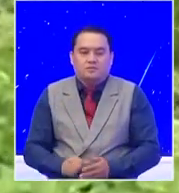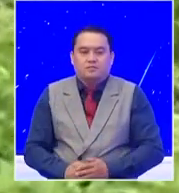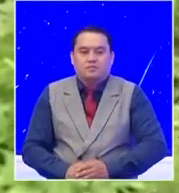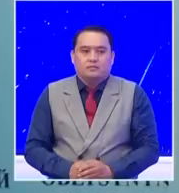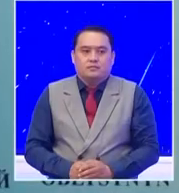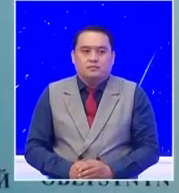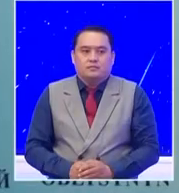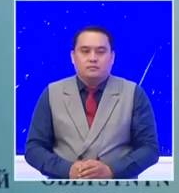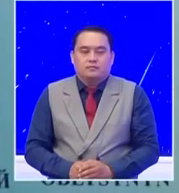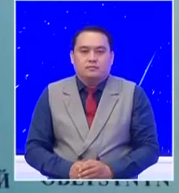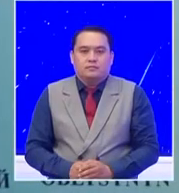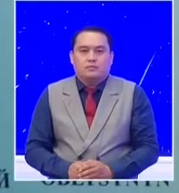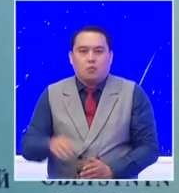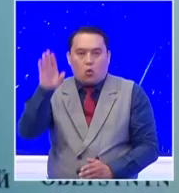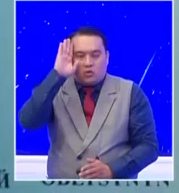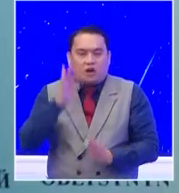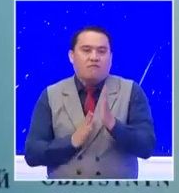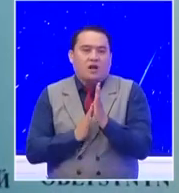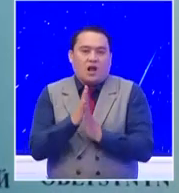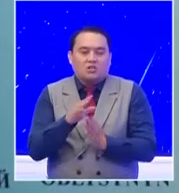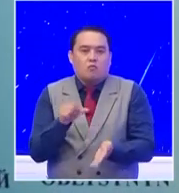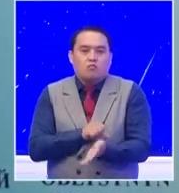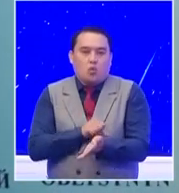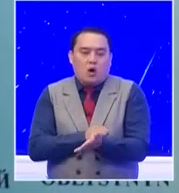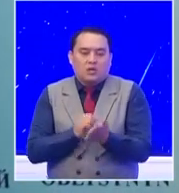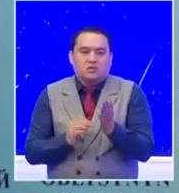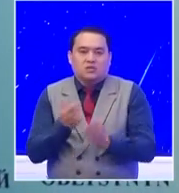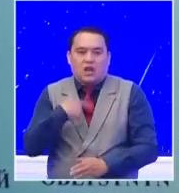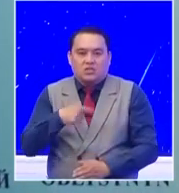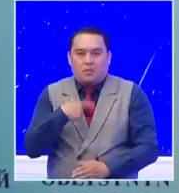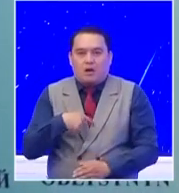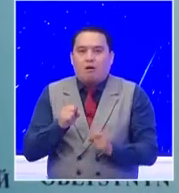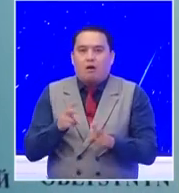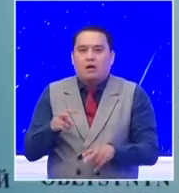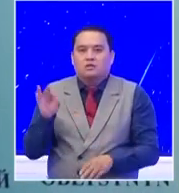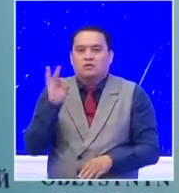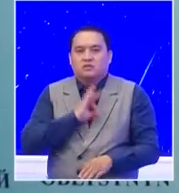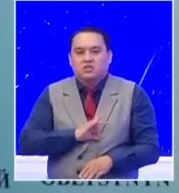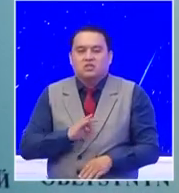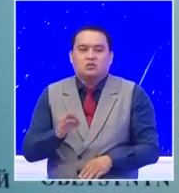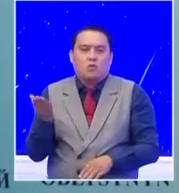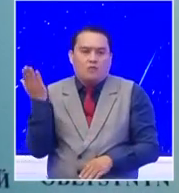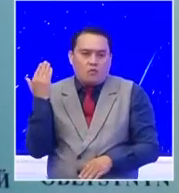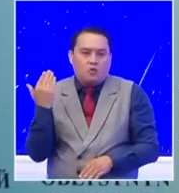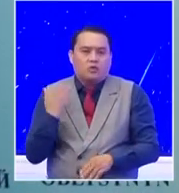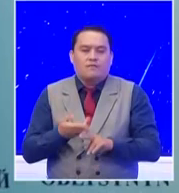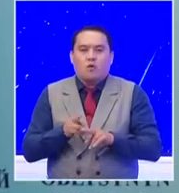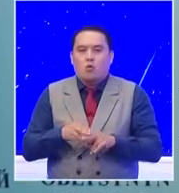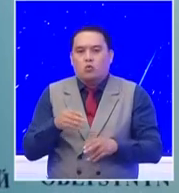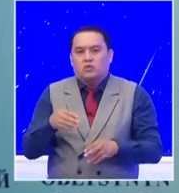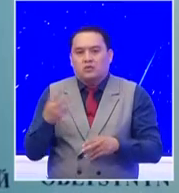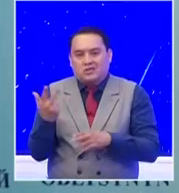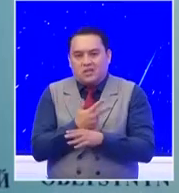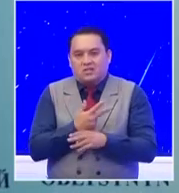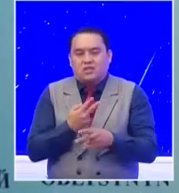изоляторе. По словам мужчины, выращивал марихуану он якобы для себя, как так с давних пор занимается ее употреблением. Ранее он уже